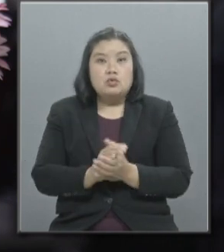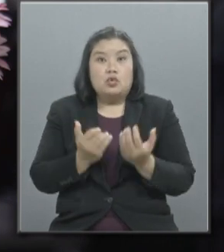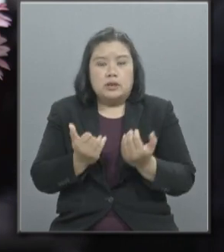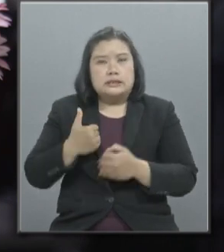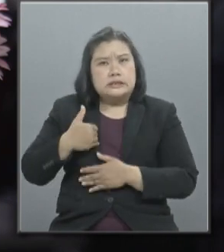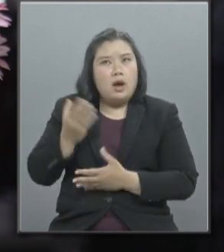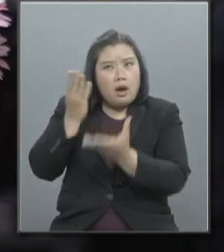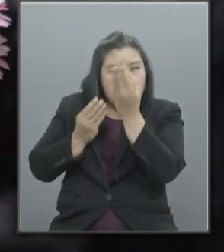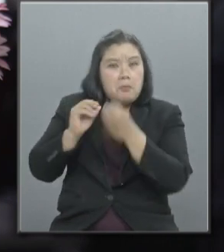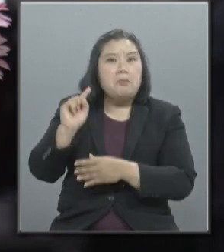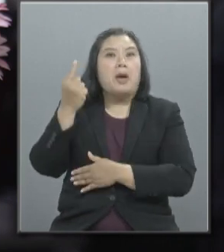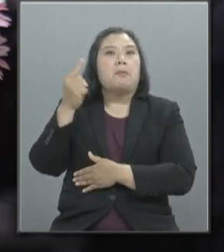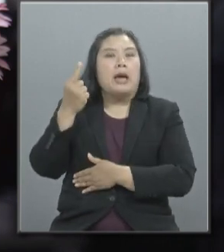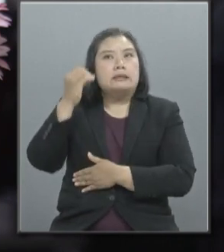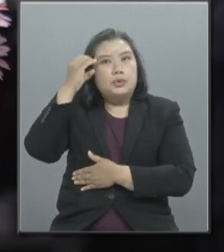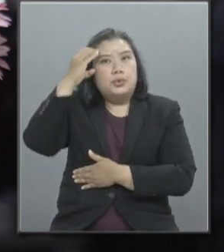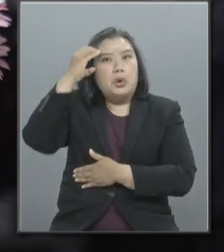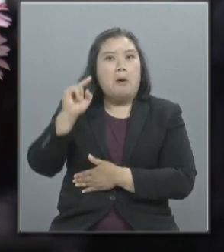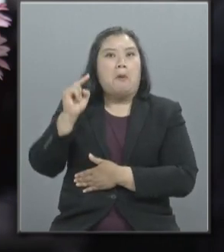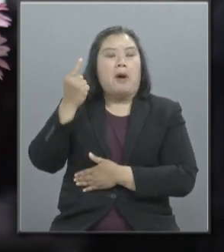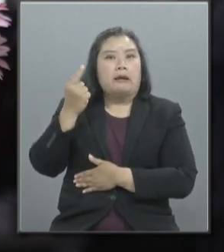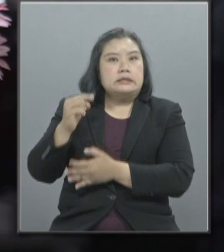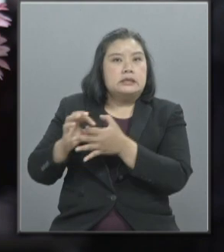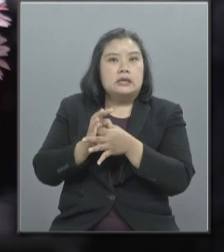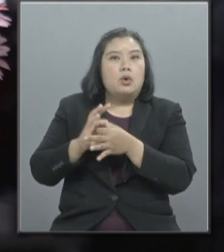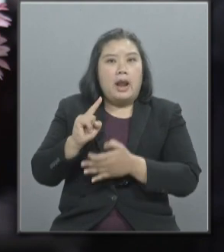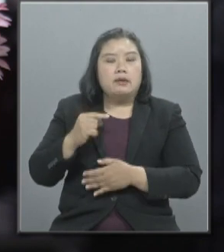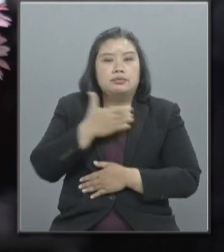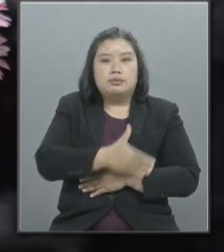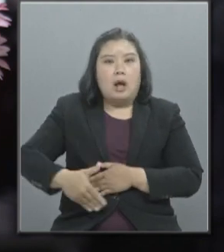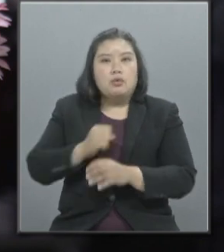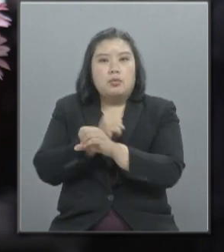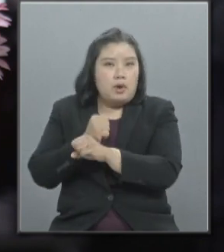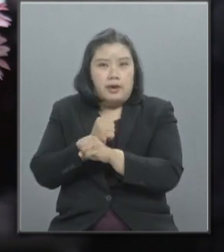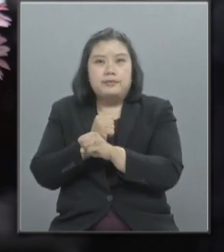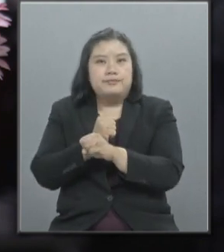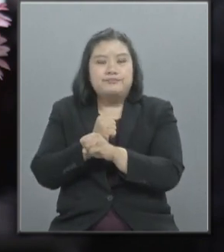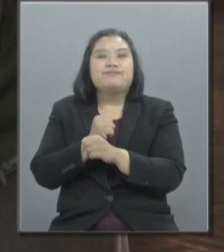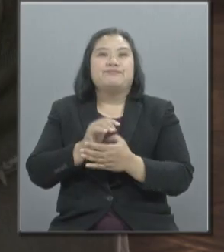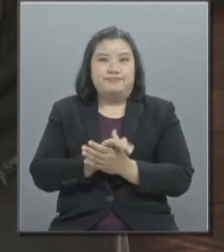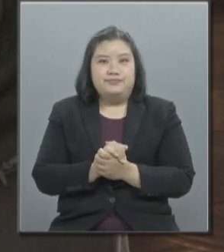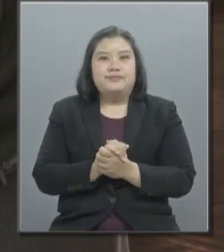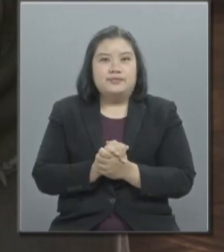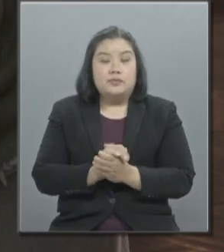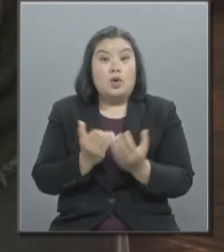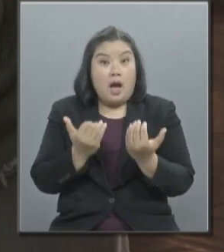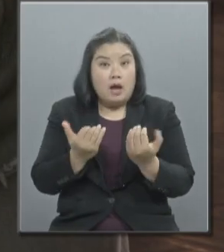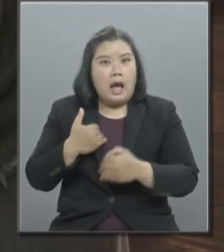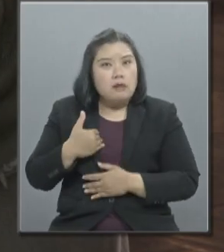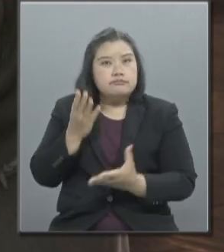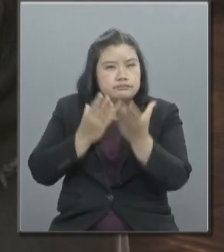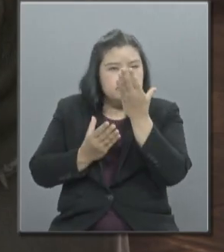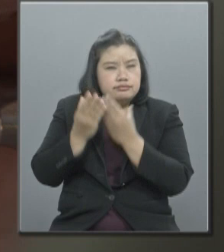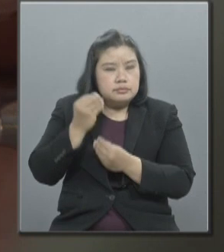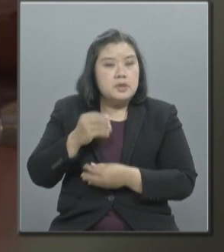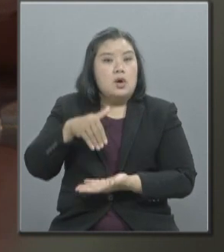ก็มักจะได้ยินคำศัพท์ใหม่ๆชุดความรู้ใหม่ๆเพื่อที่จะนำไปปฏิบัติตัวได้อย่างถูกต้องค่ะและถ้าคุณผู้ชมได้ติดตามการ